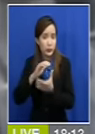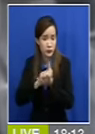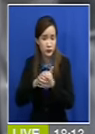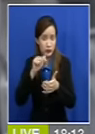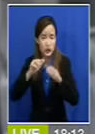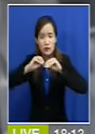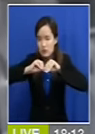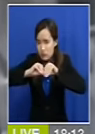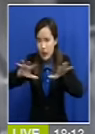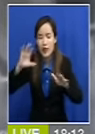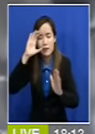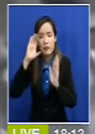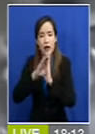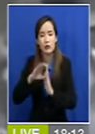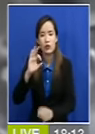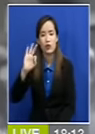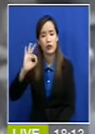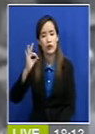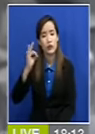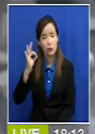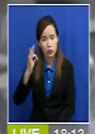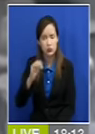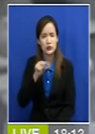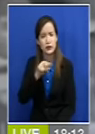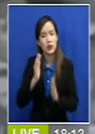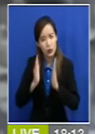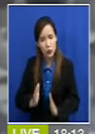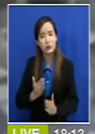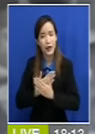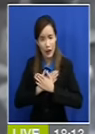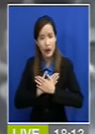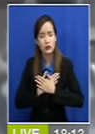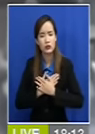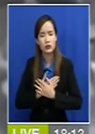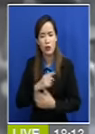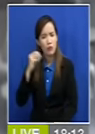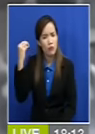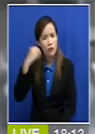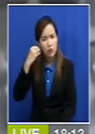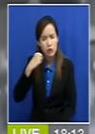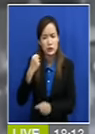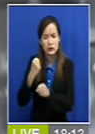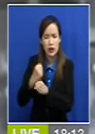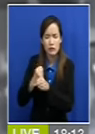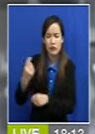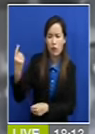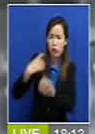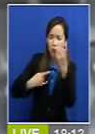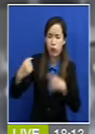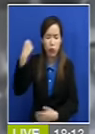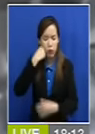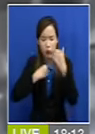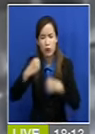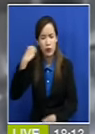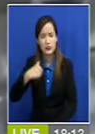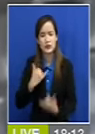พสต์ลง Facebook ระบุข้อความด้วยว่านี่หรือคนที่รักกันหลายครั้งแล้วที่ทำร้ายฉันและก็ทนมาตลอดแต่ครั้